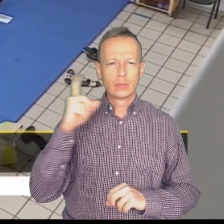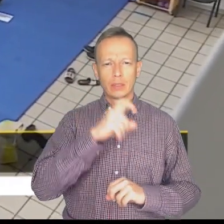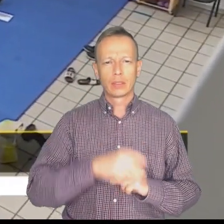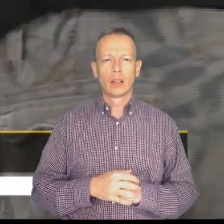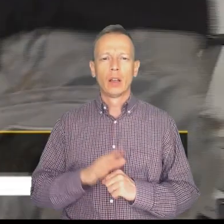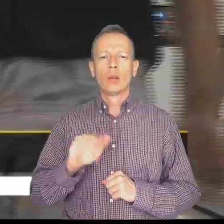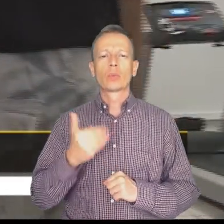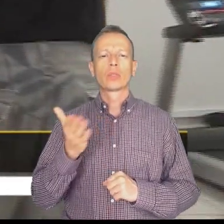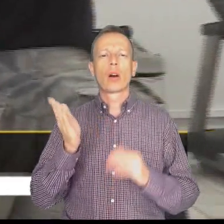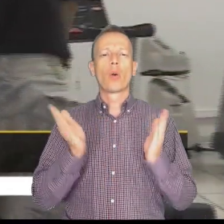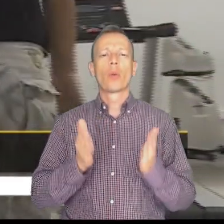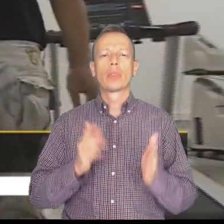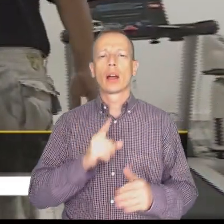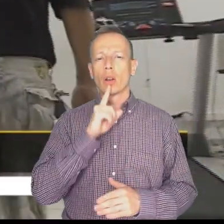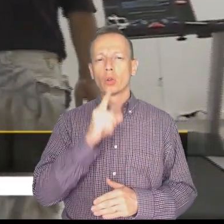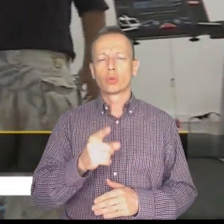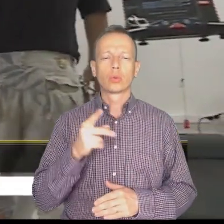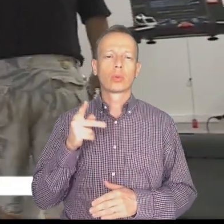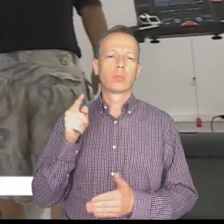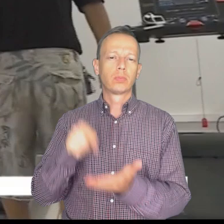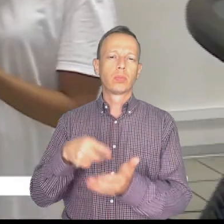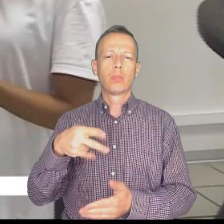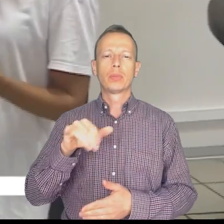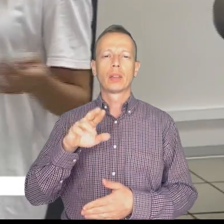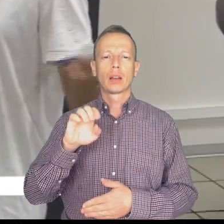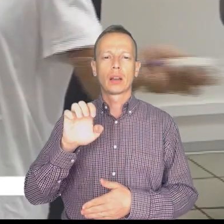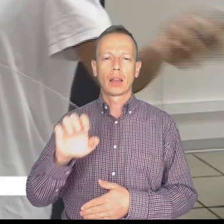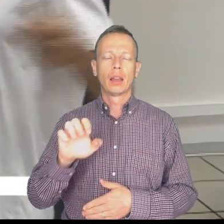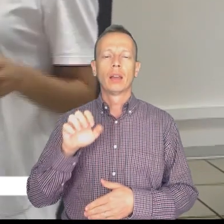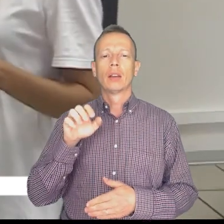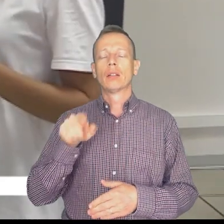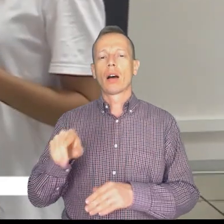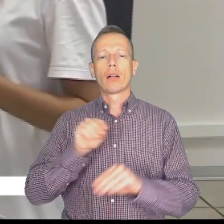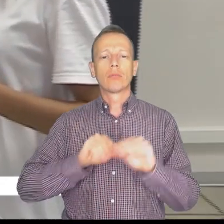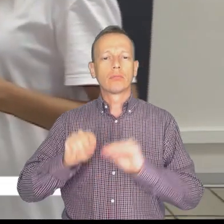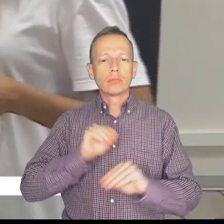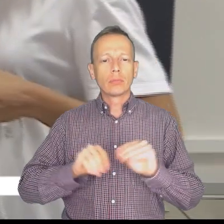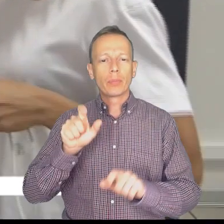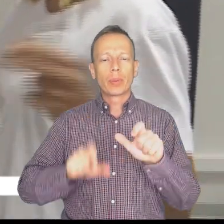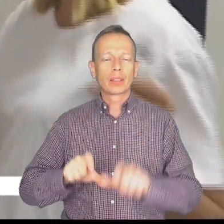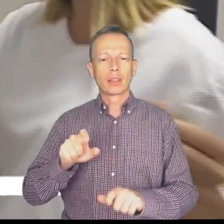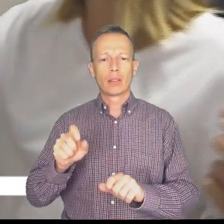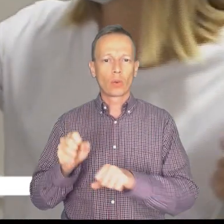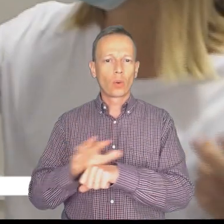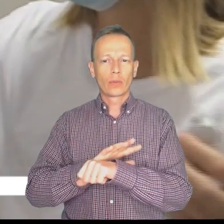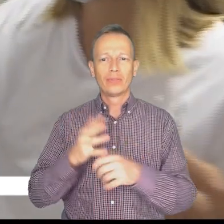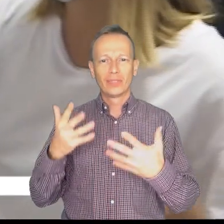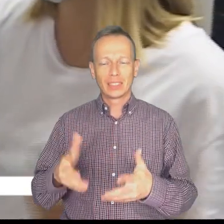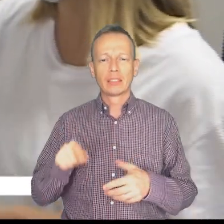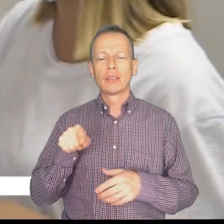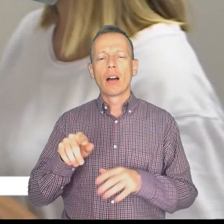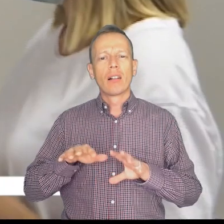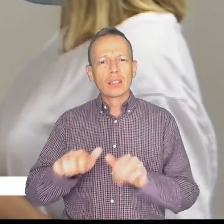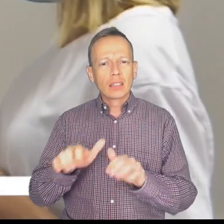Pire accueille 30 malades par semaine en fin de traitement contre le coronavirus. Dans ce centre, ils bénéficient de séances de